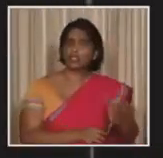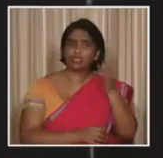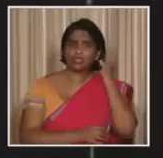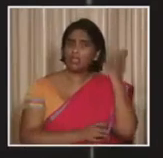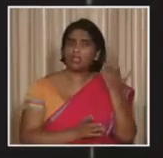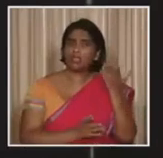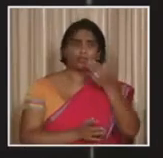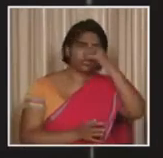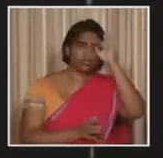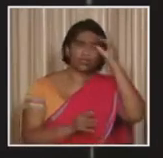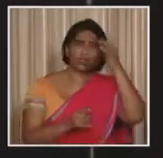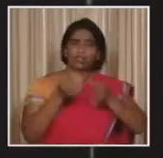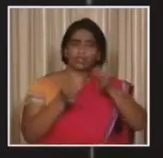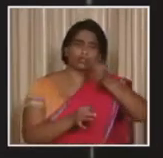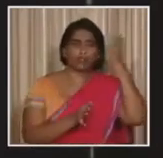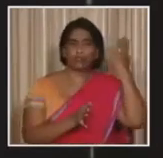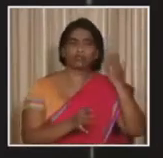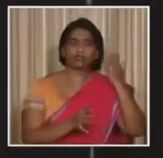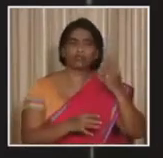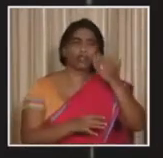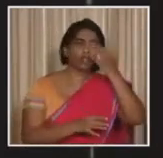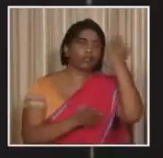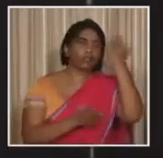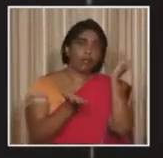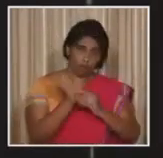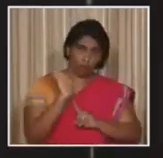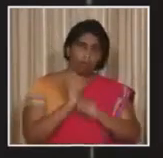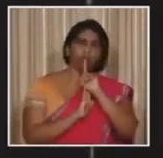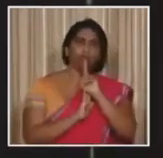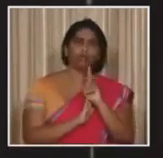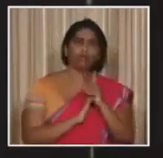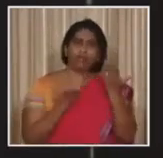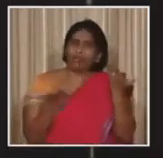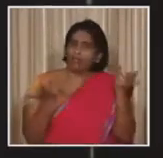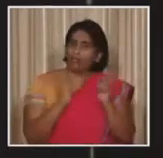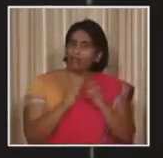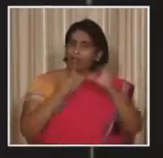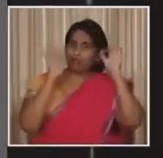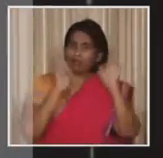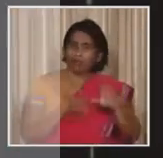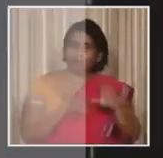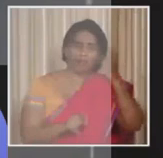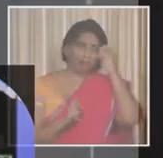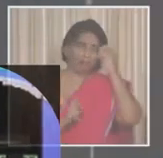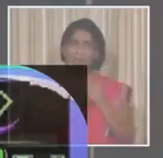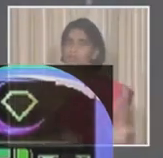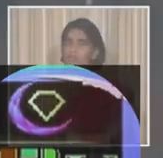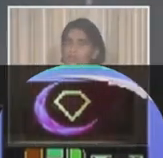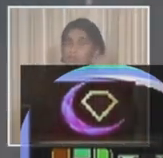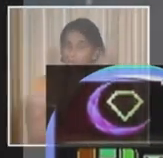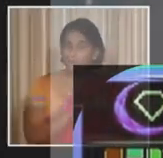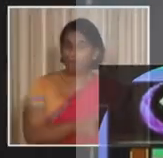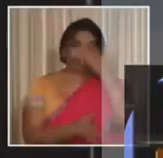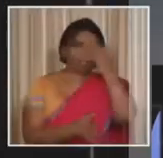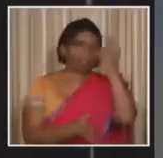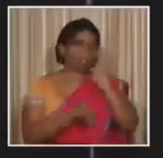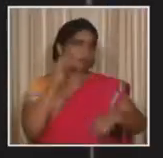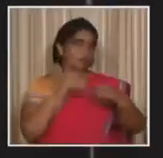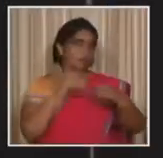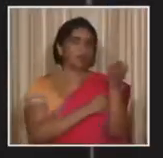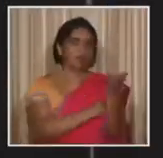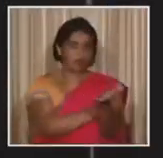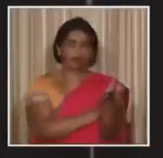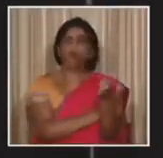මේක මේ තහනම් කළා නම් ඒක යන එක නැවතුණා නම් ඒ වෙළඳ ව්‍යාපාරිකයන් නැවතර උතුරට යන්න වෙනවා. ඉතින් නැති ජනවර්ගයේ ප්‍රශ්නයක්